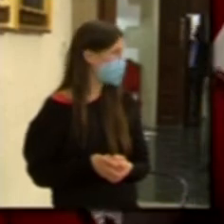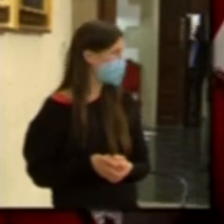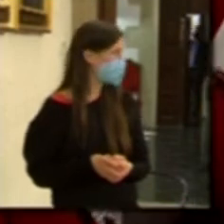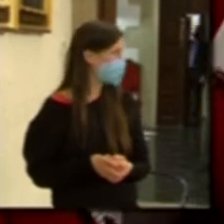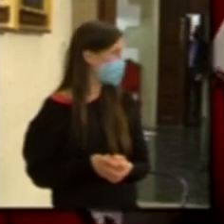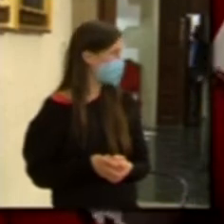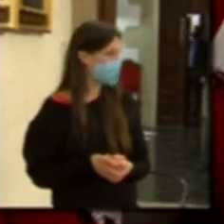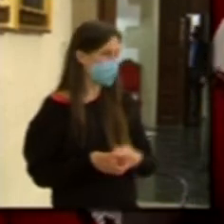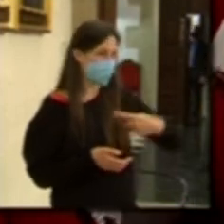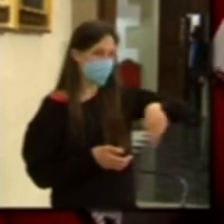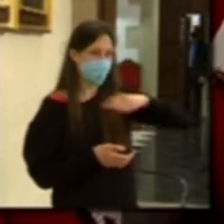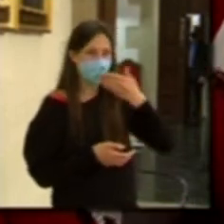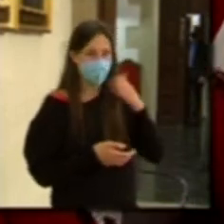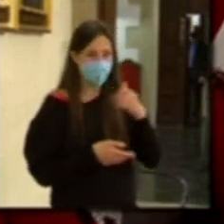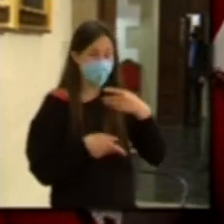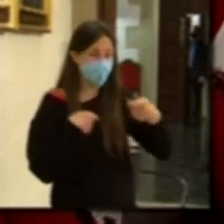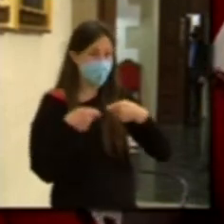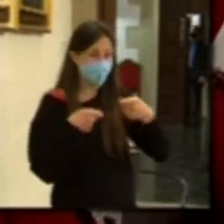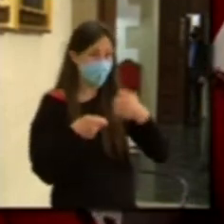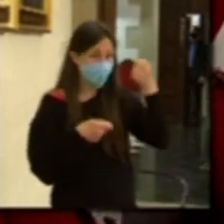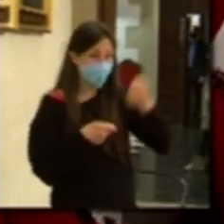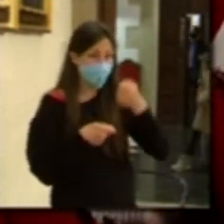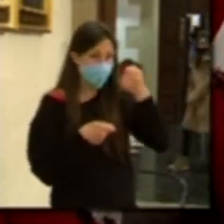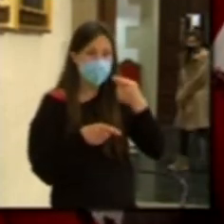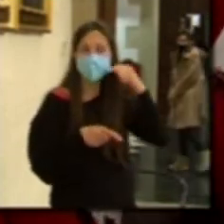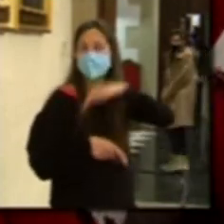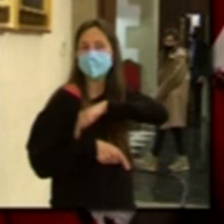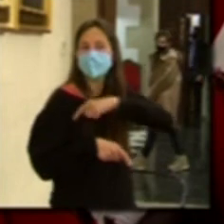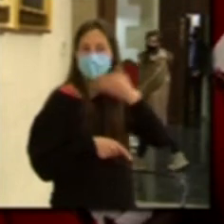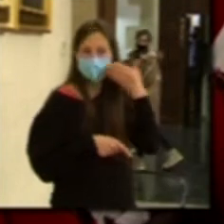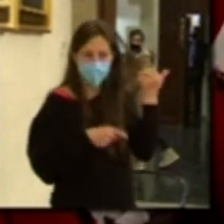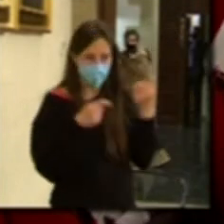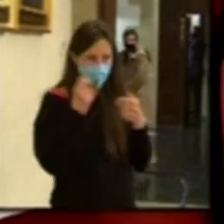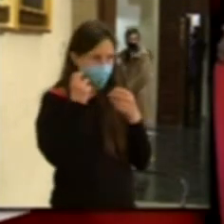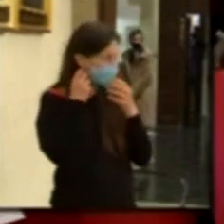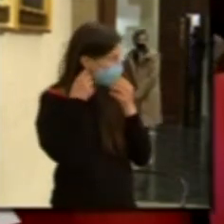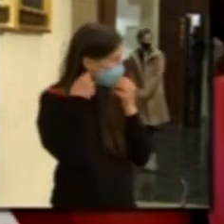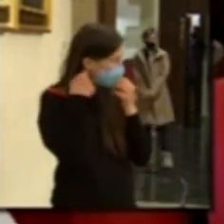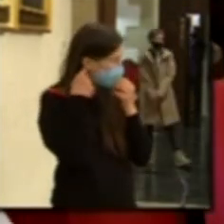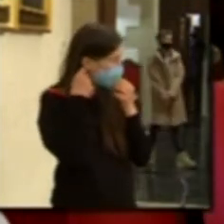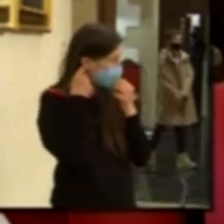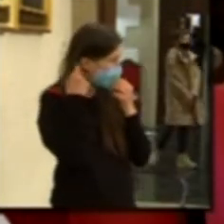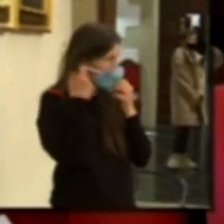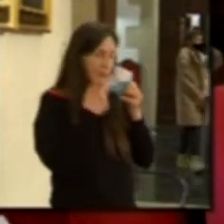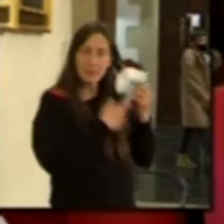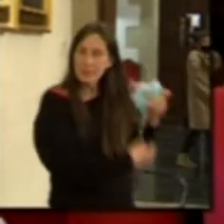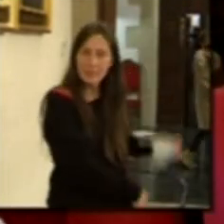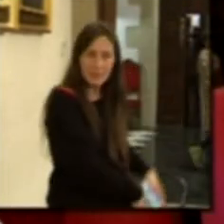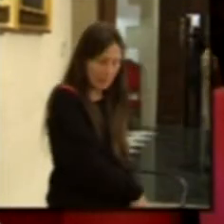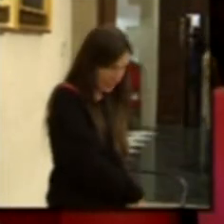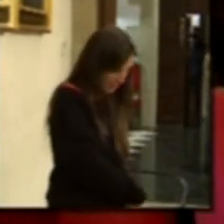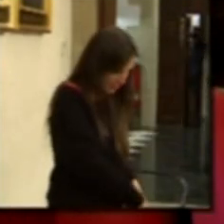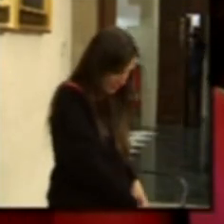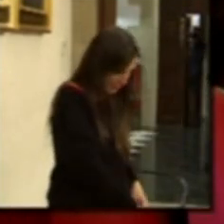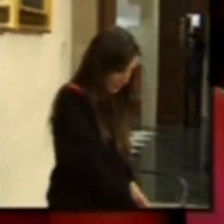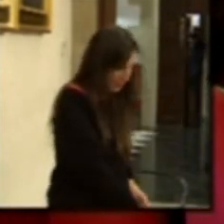Mercat del Ram, orgull d'Osona, amb festa bona exult el